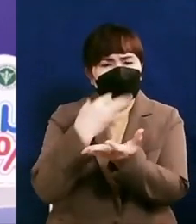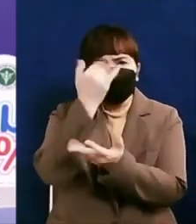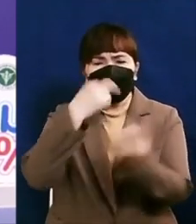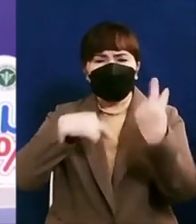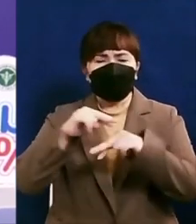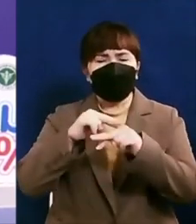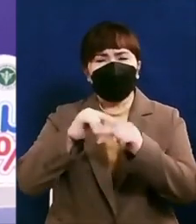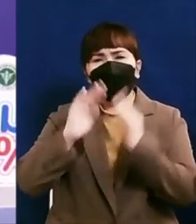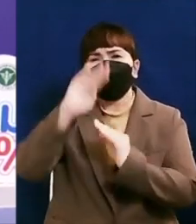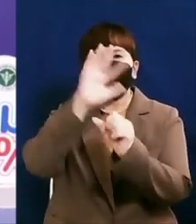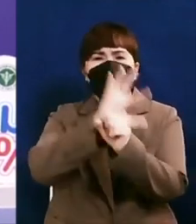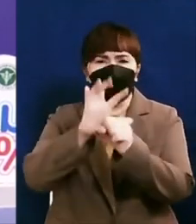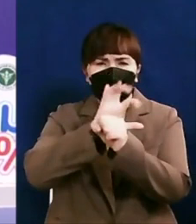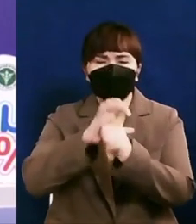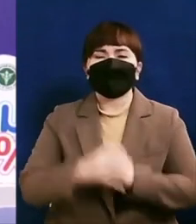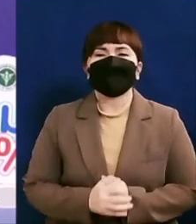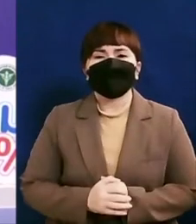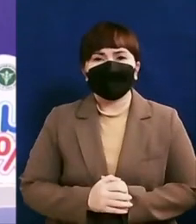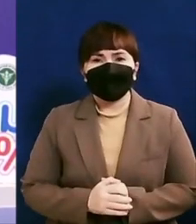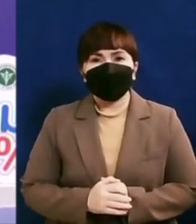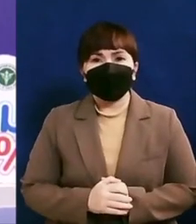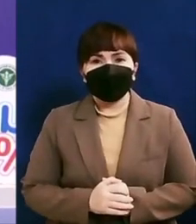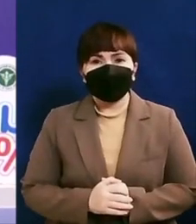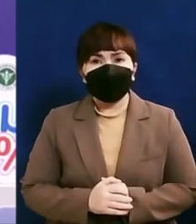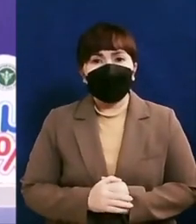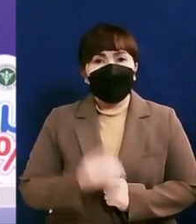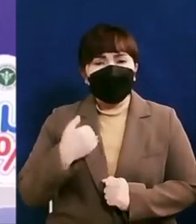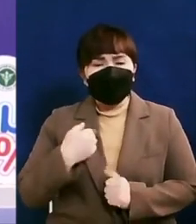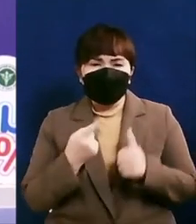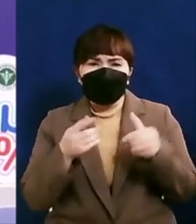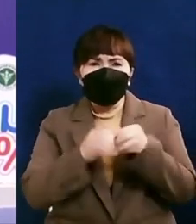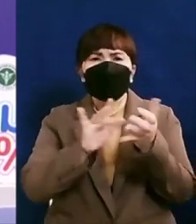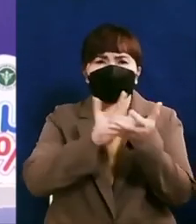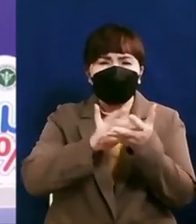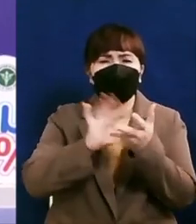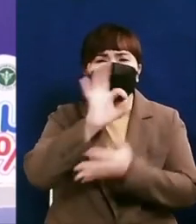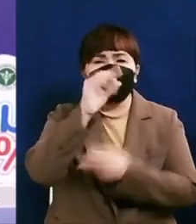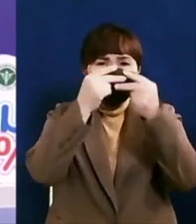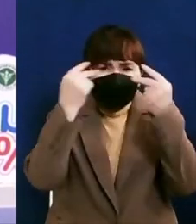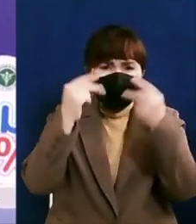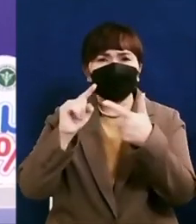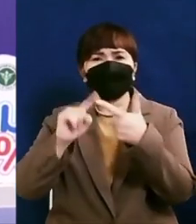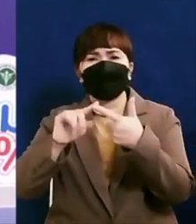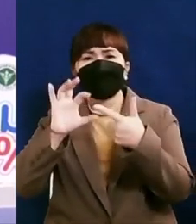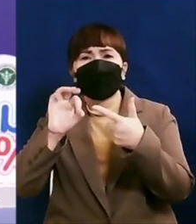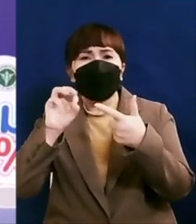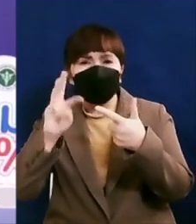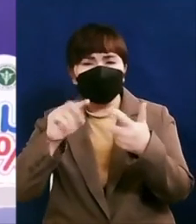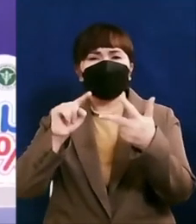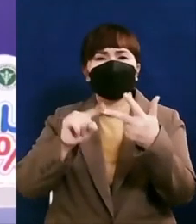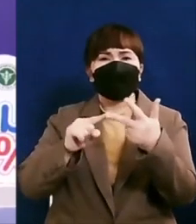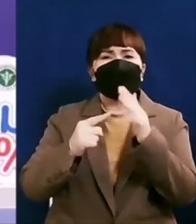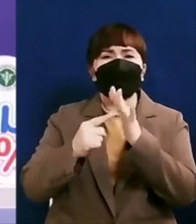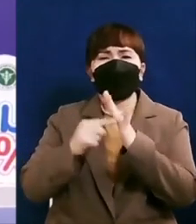ราเนี่ยใช้ยาต้านไวรัสมานะครับมีตั้งแต่ฟ้าทลายโจร นะครับเรื่องของฟาวิพิราเวียนะครับแรมเดซิเวีย